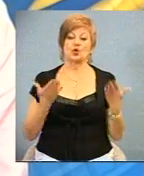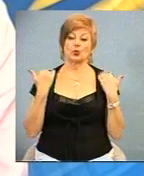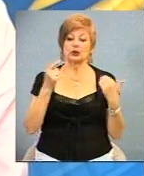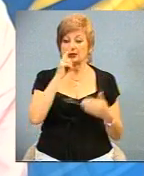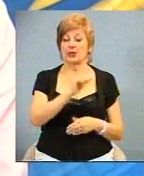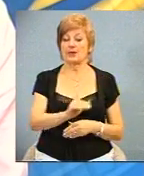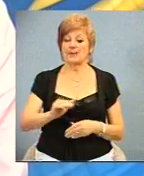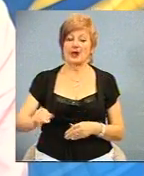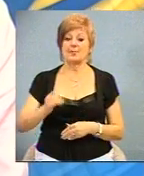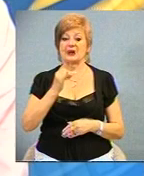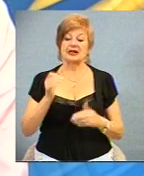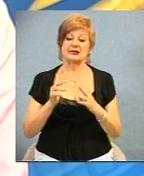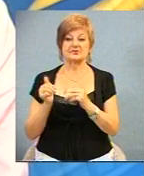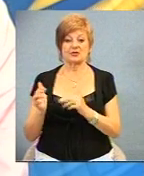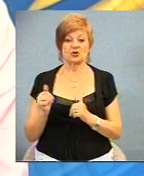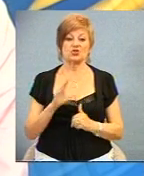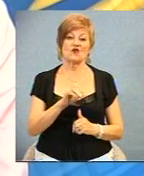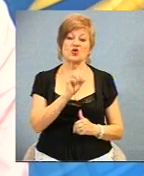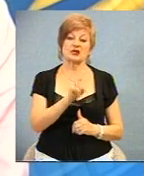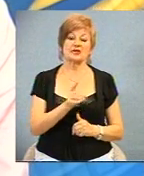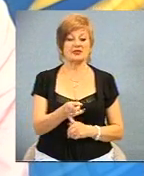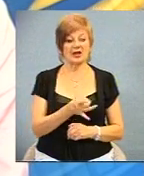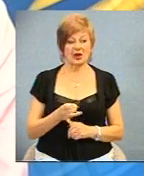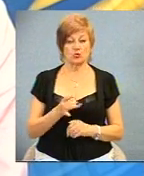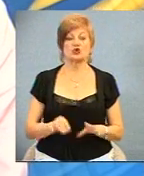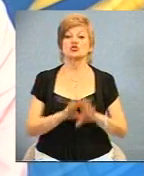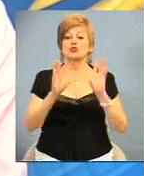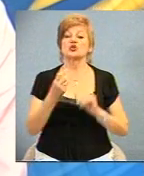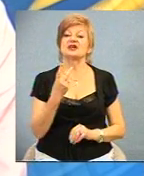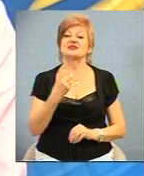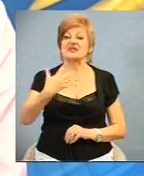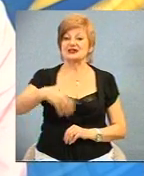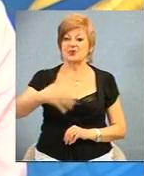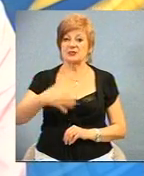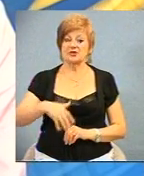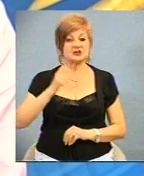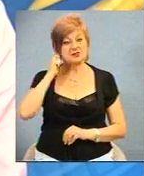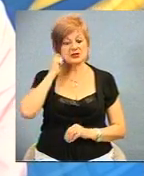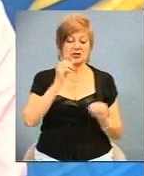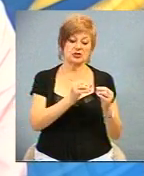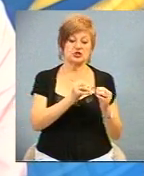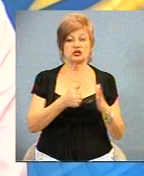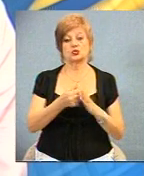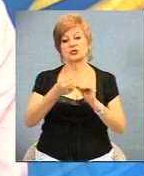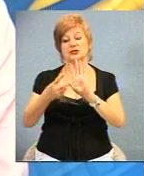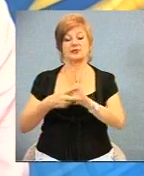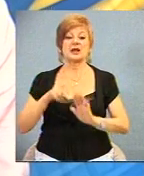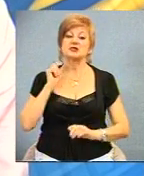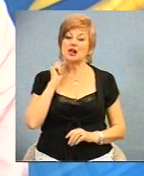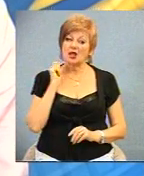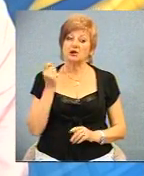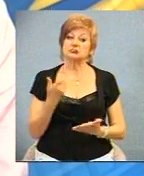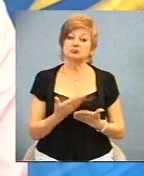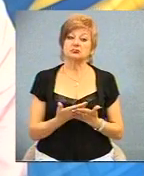малеча здебільшого з Дніпра та кілька з Вільнянського району. Загалом понад 250 віком від 10 до 17 років. Перша